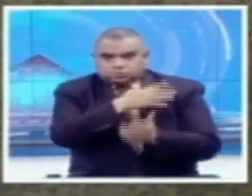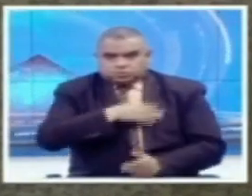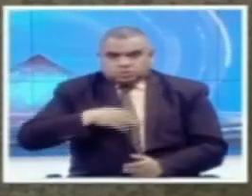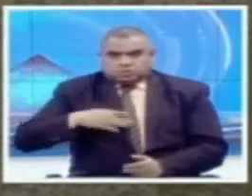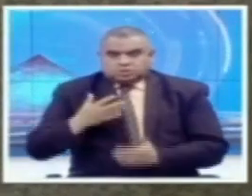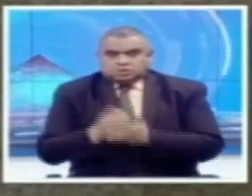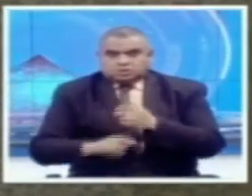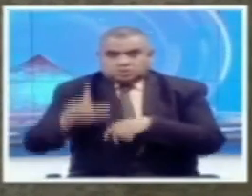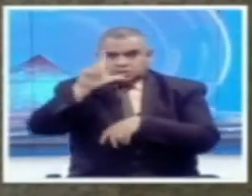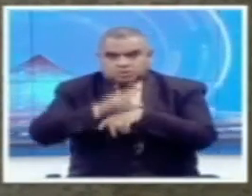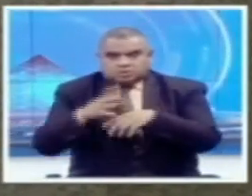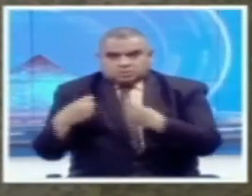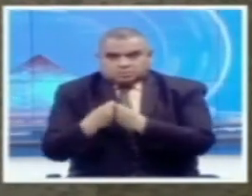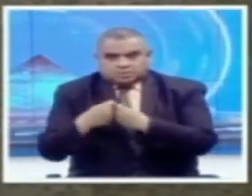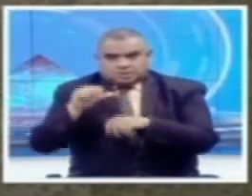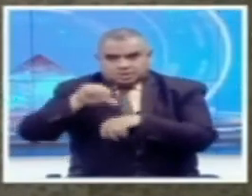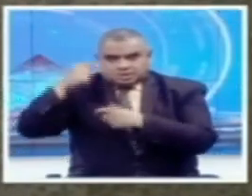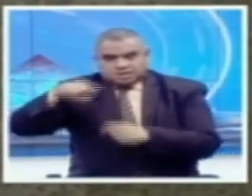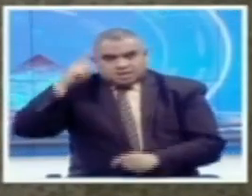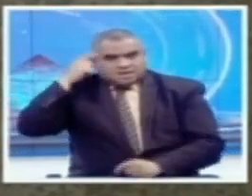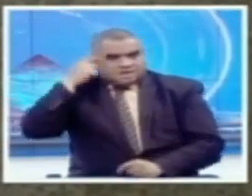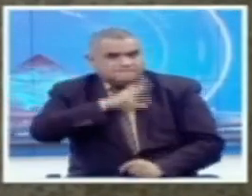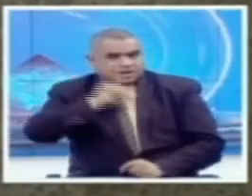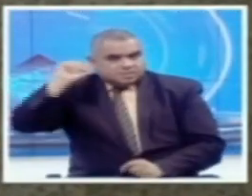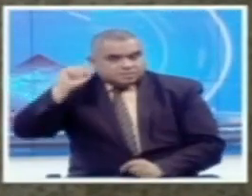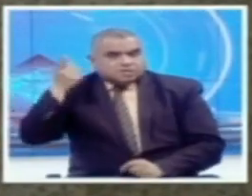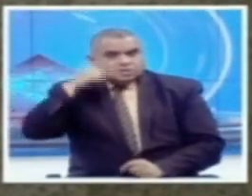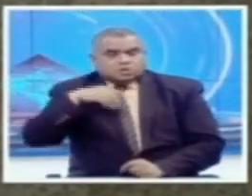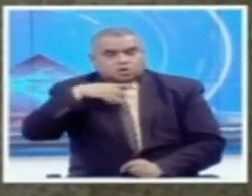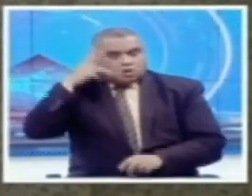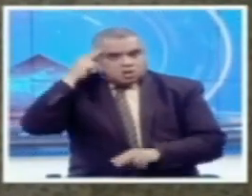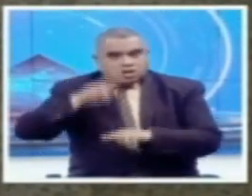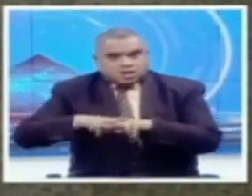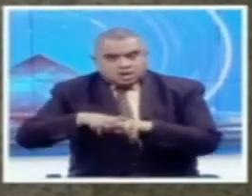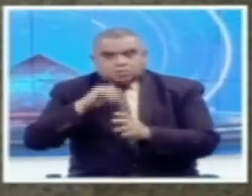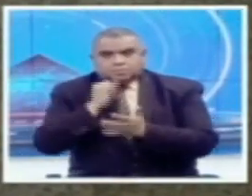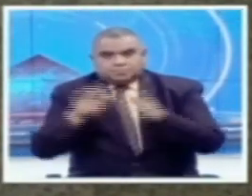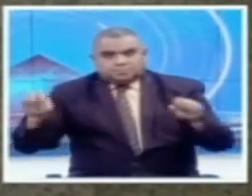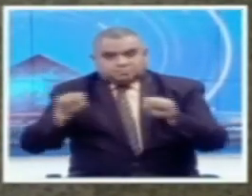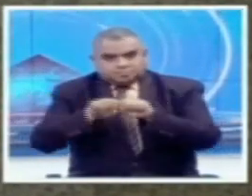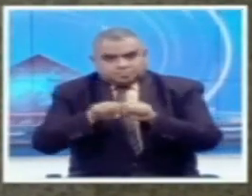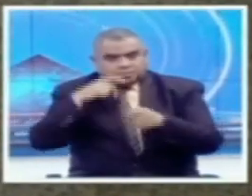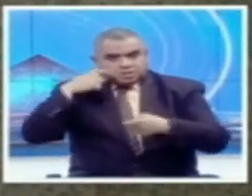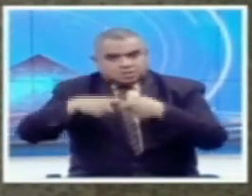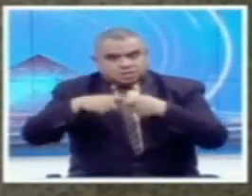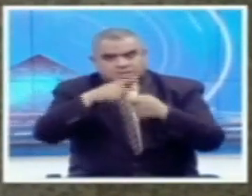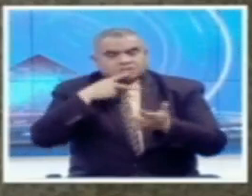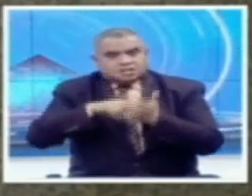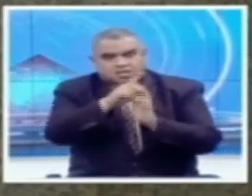القيادة الفلسطينية والإسرائيلية وما تم التوصل إليه من